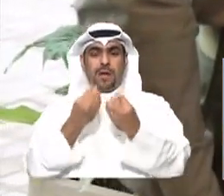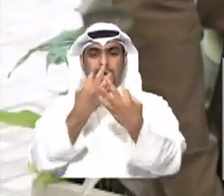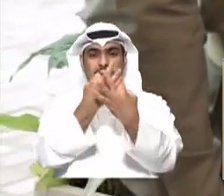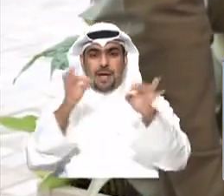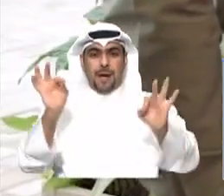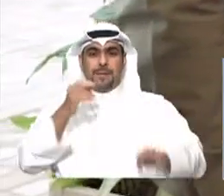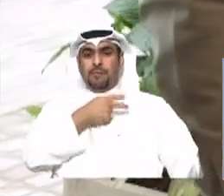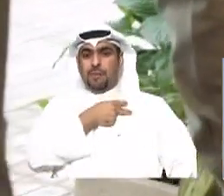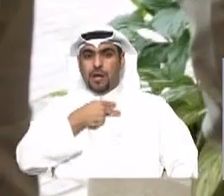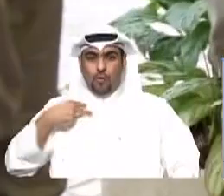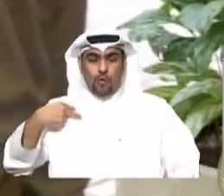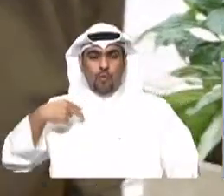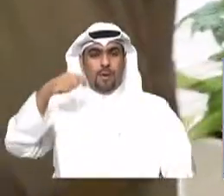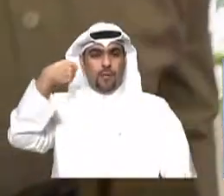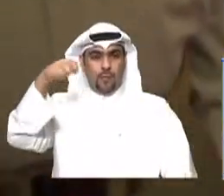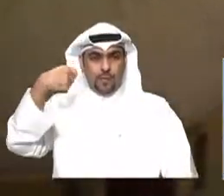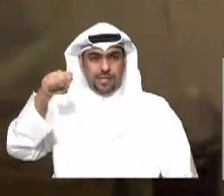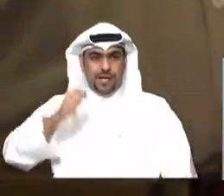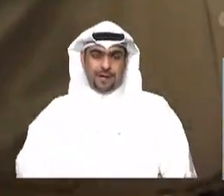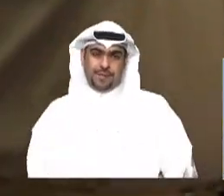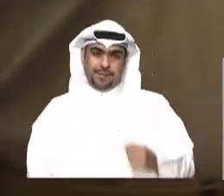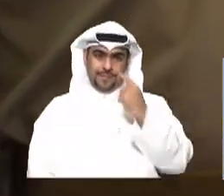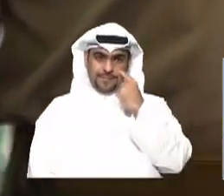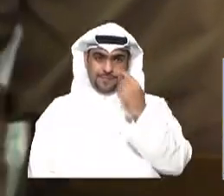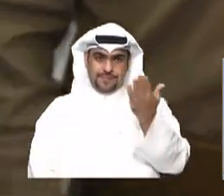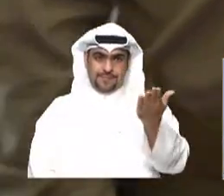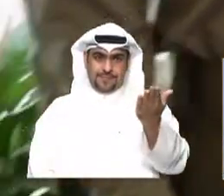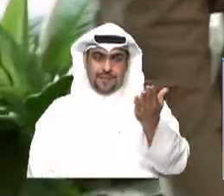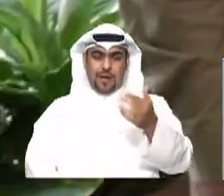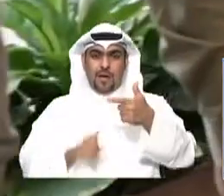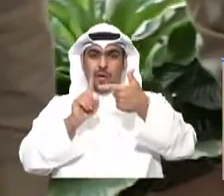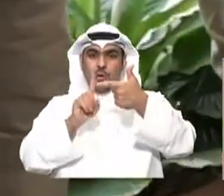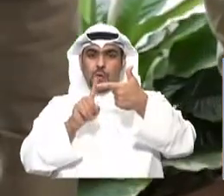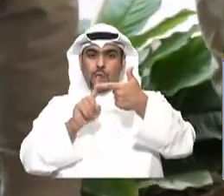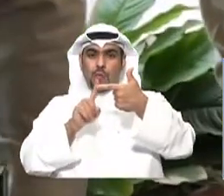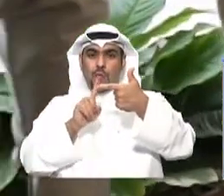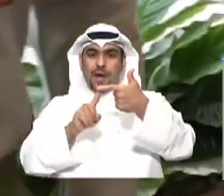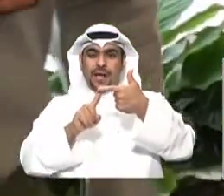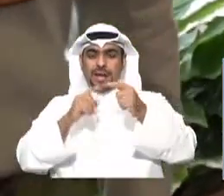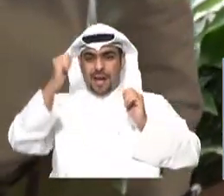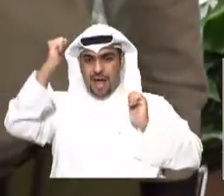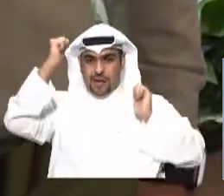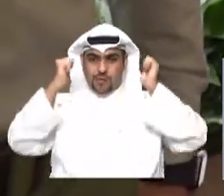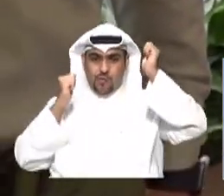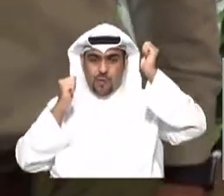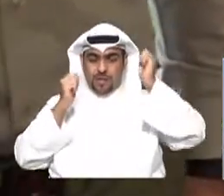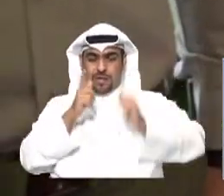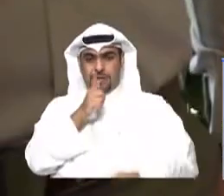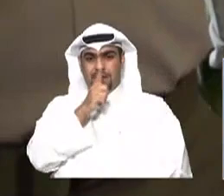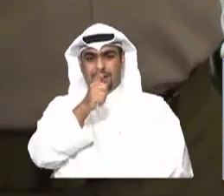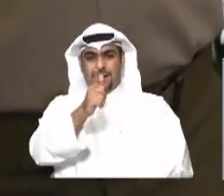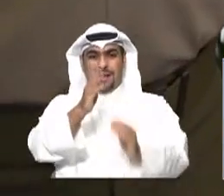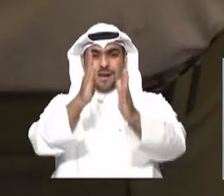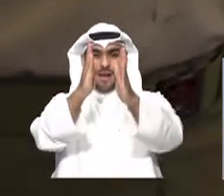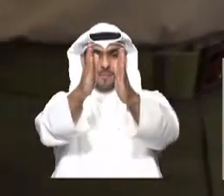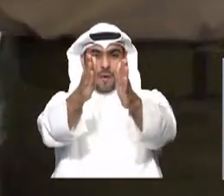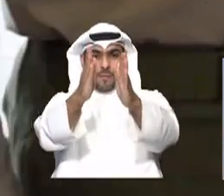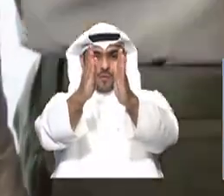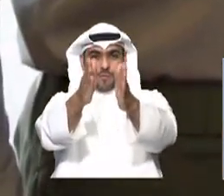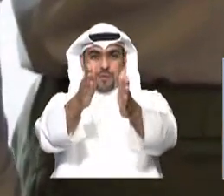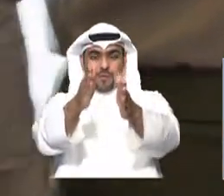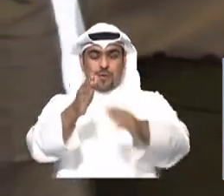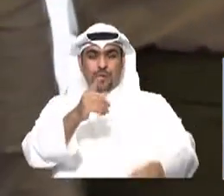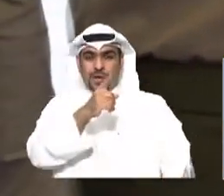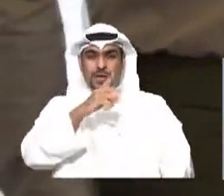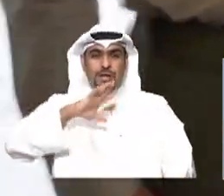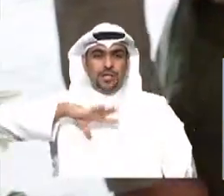كفاءه من جهته هنا وكيل الحرس الوطني الفريق الركن مهندس هاشم عبد الرزاق الرفاعي الفريق اول